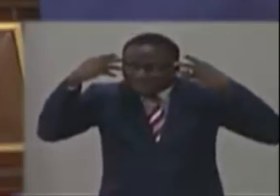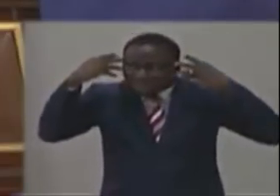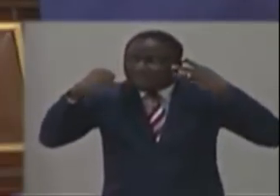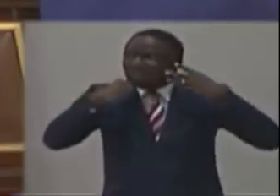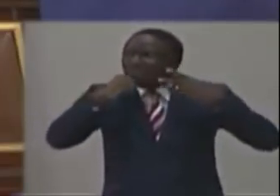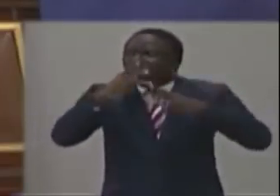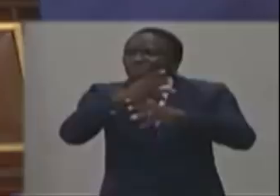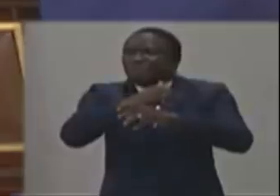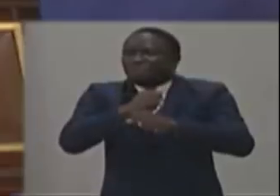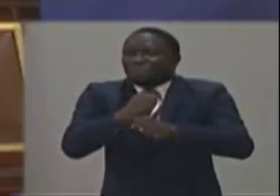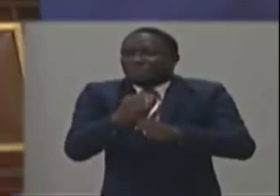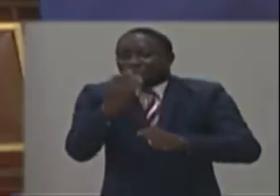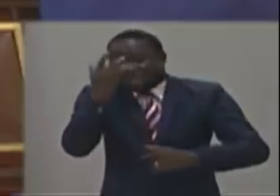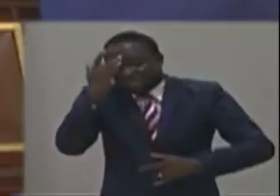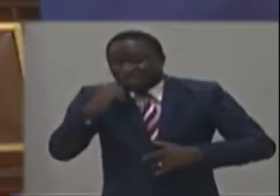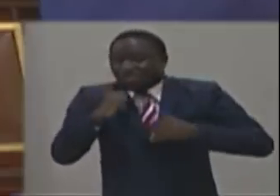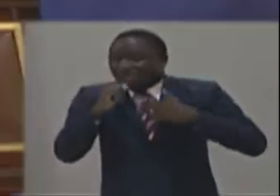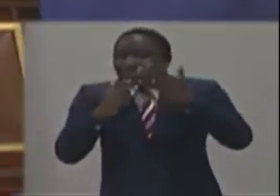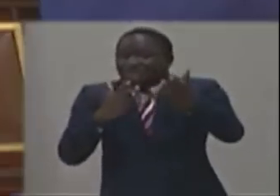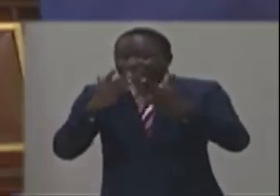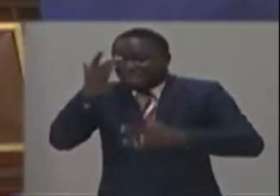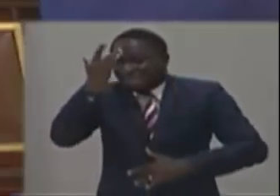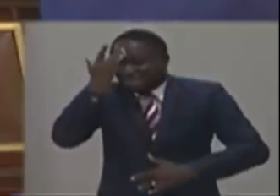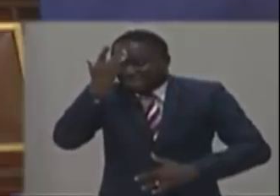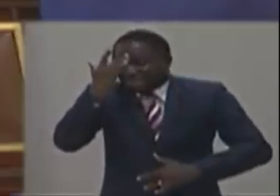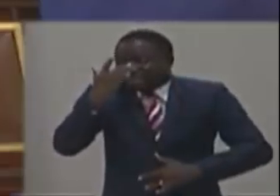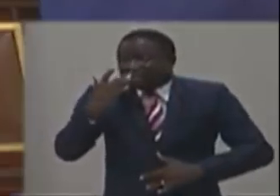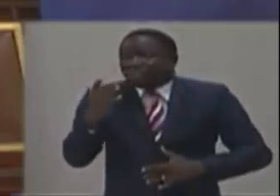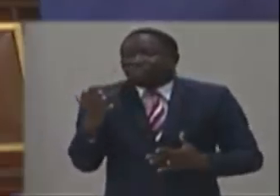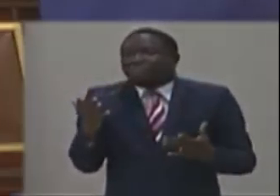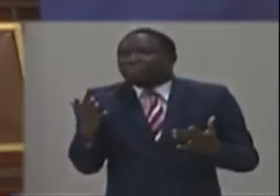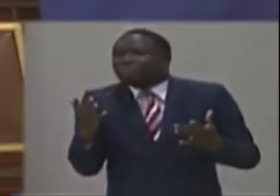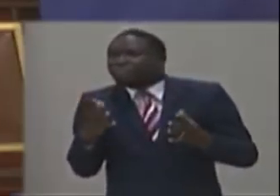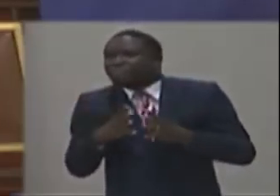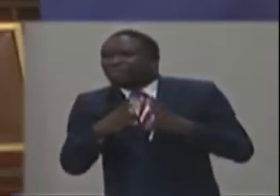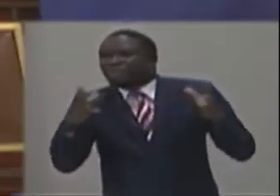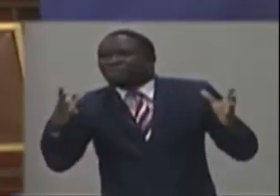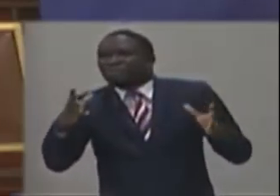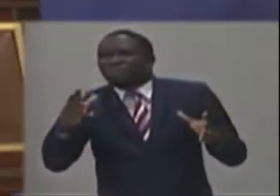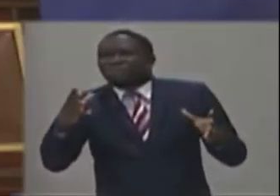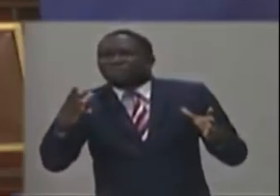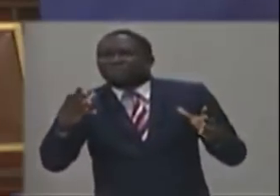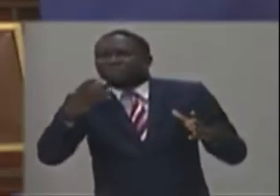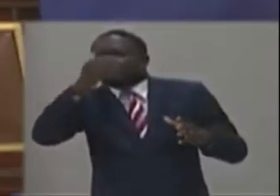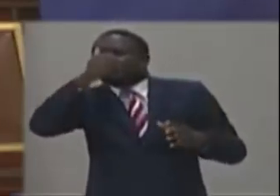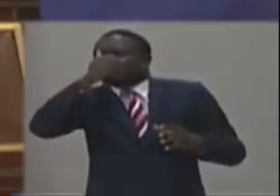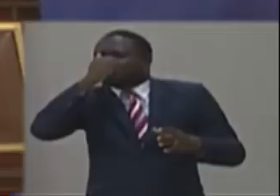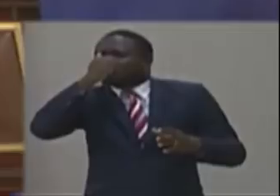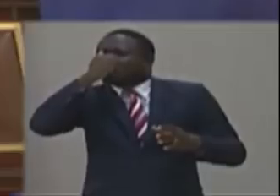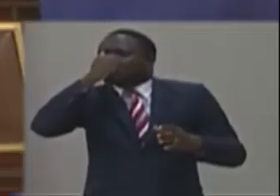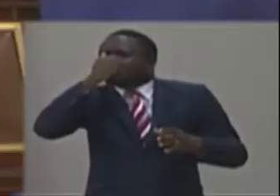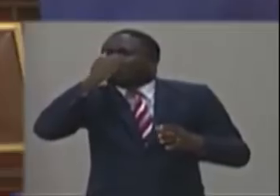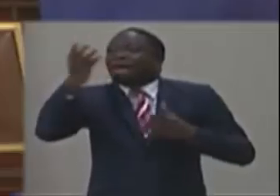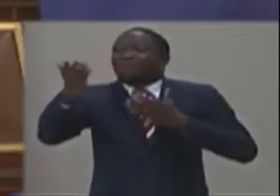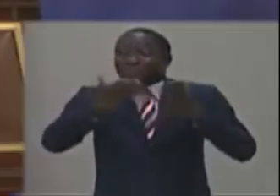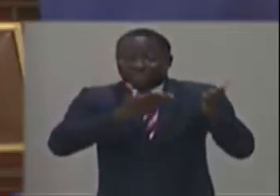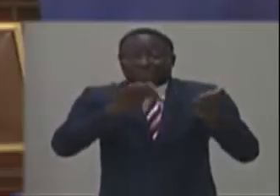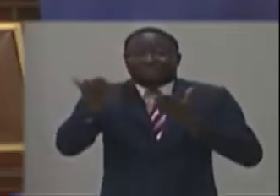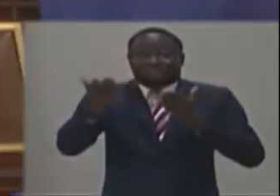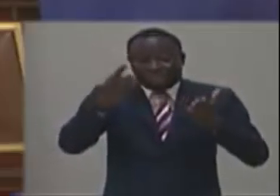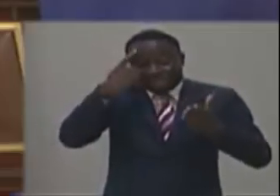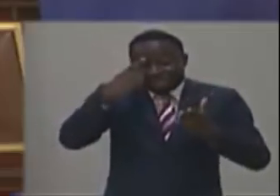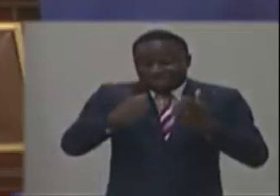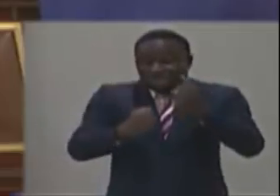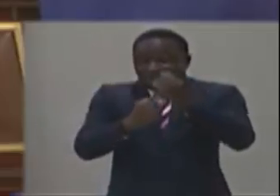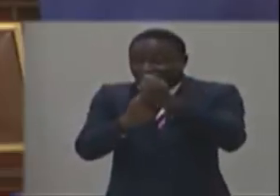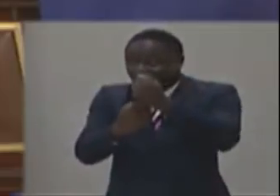pour nous pas prendre et pour nous pas bailler. Paquet de carbone, paquet de bouteilles d'oxygène et l'autre accessoire qui va servir